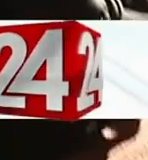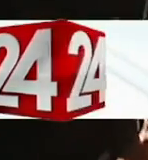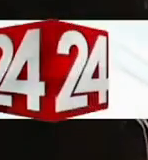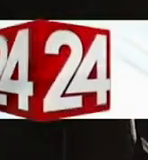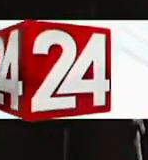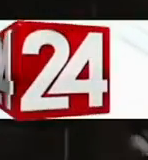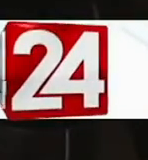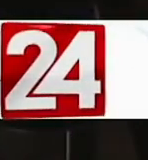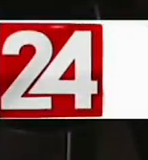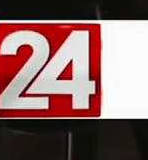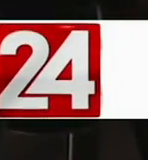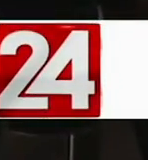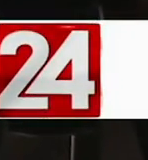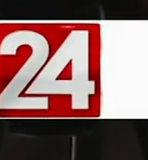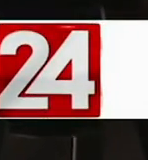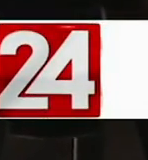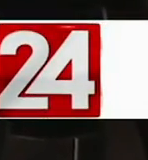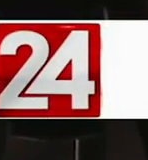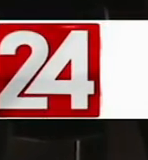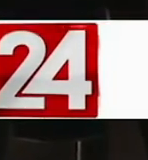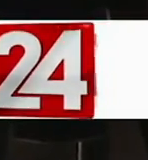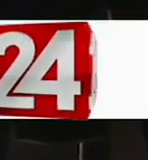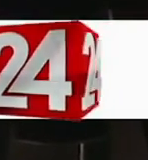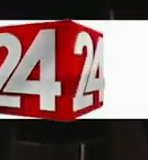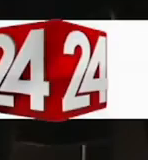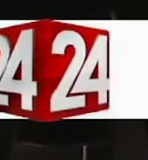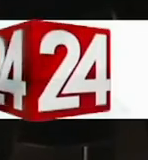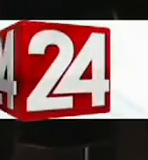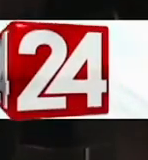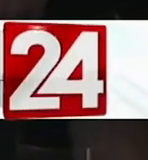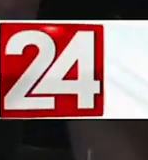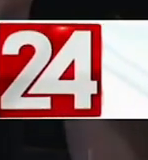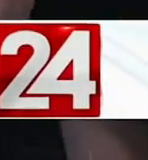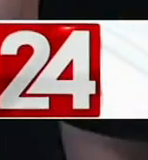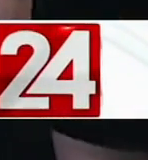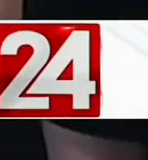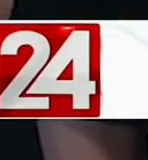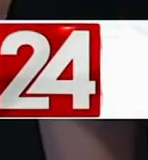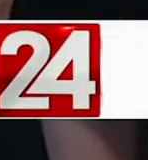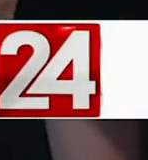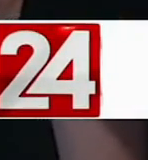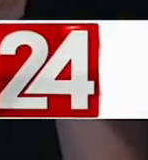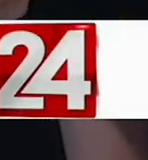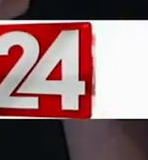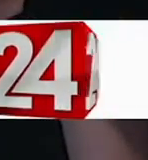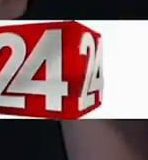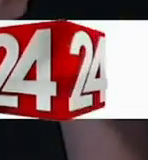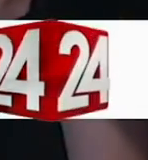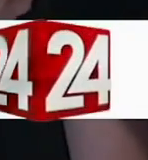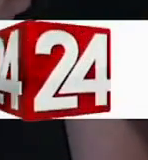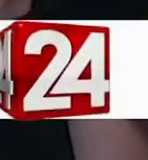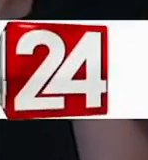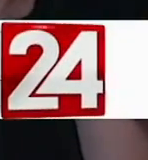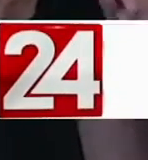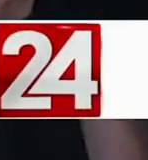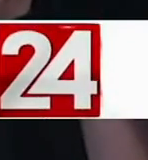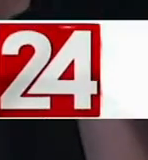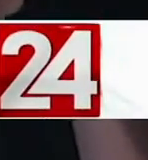At ang cast ng kauna-unahang Wattpad series na gagawin ng adaptation ng Kapuso